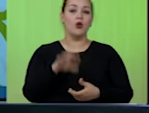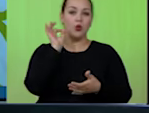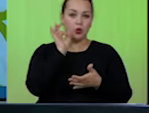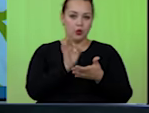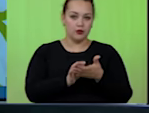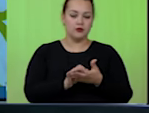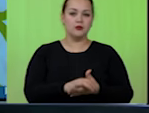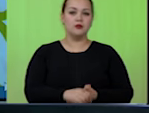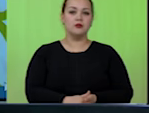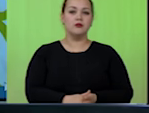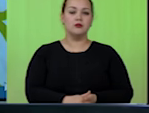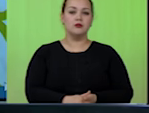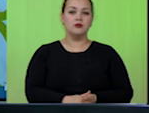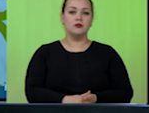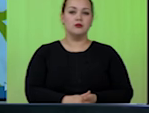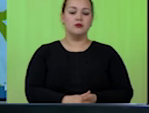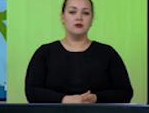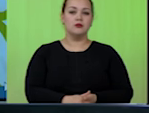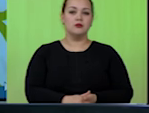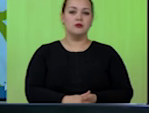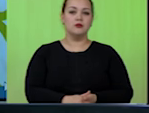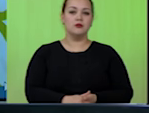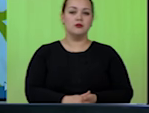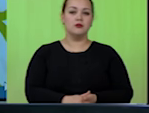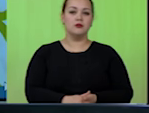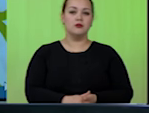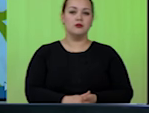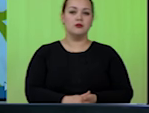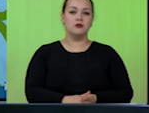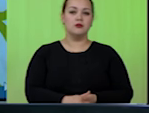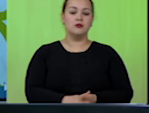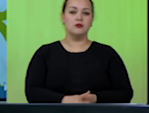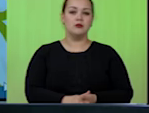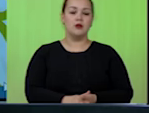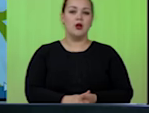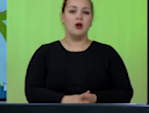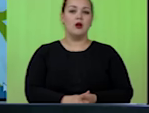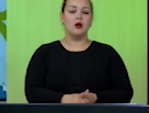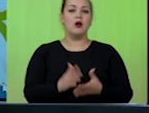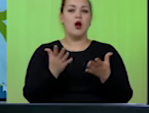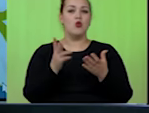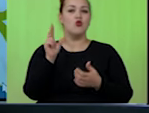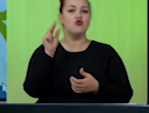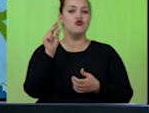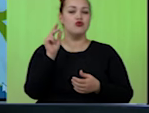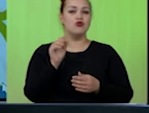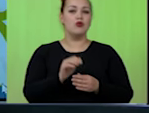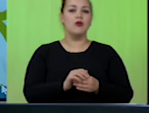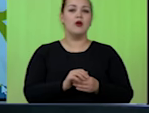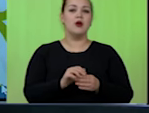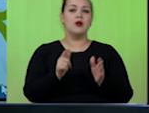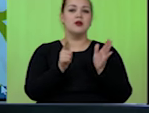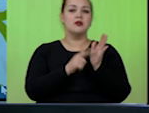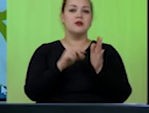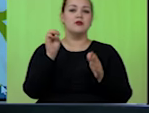Ответили? Задание третье. Какое число содержит 7000